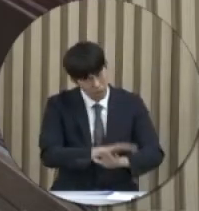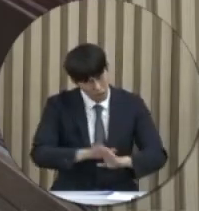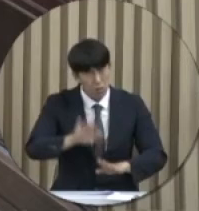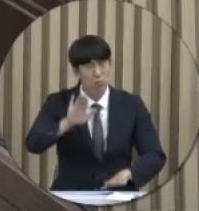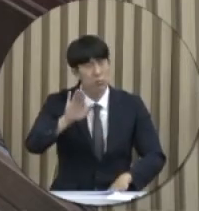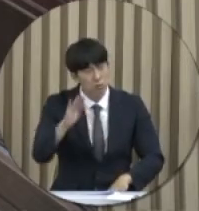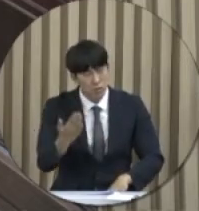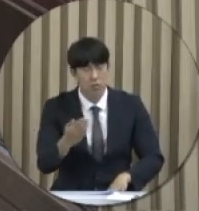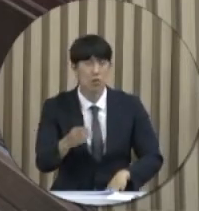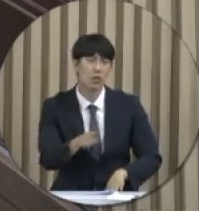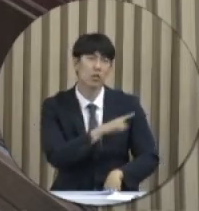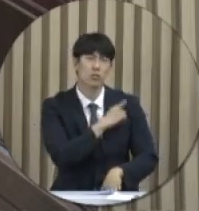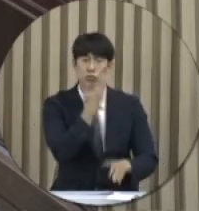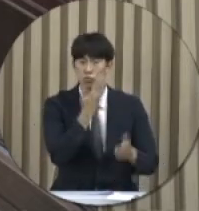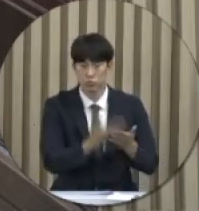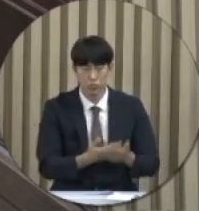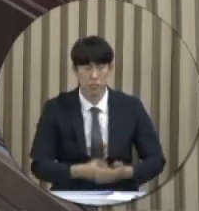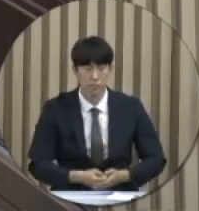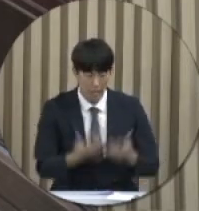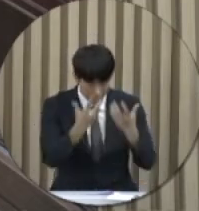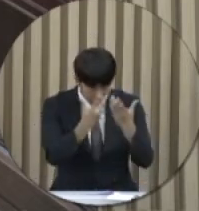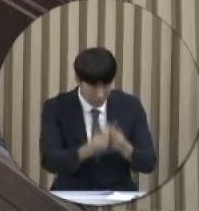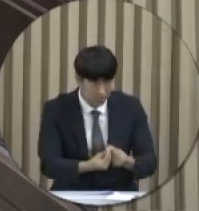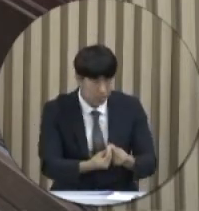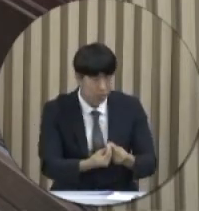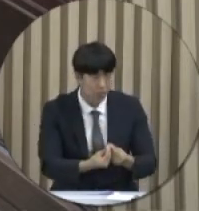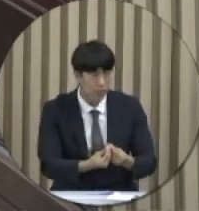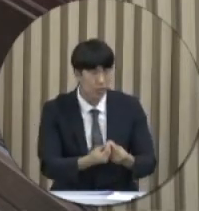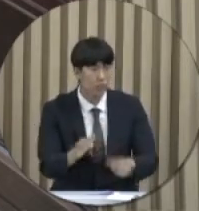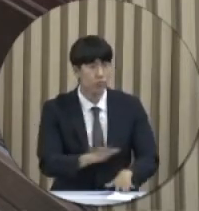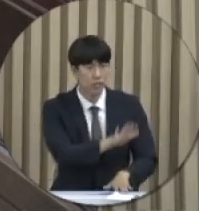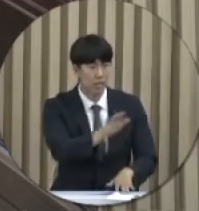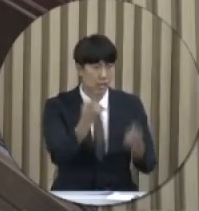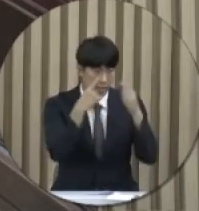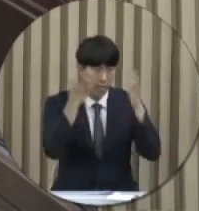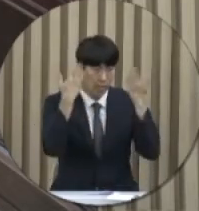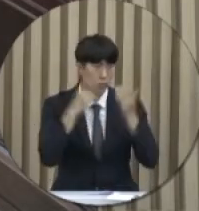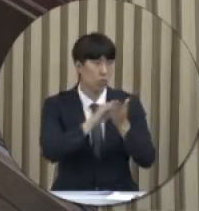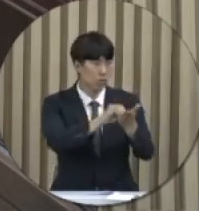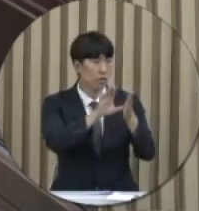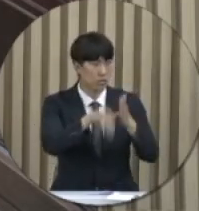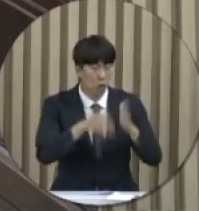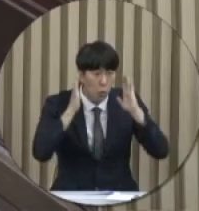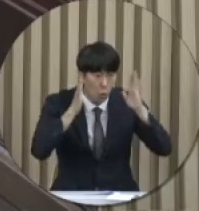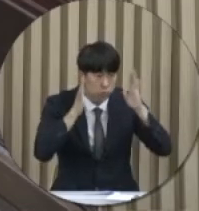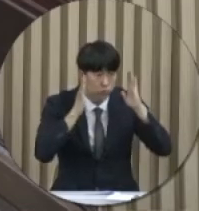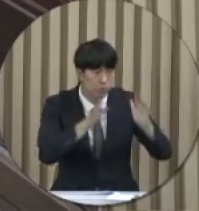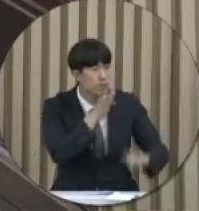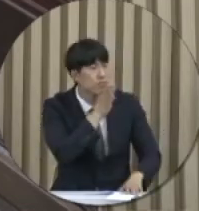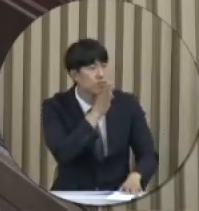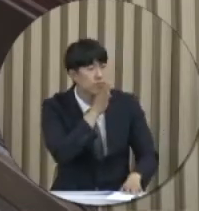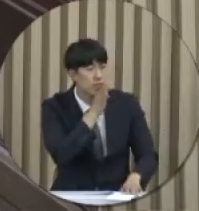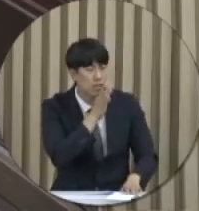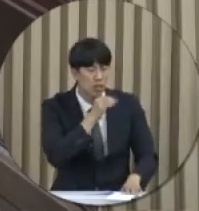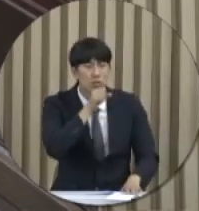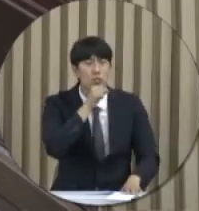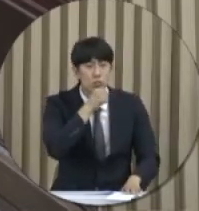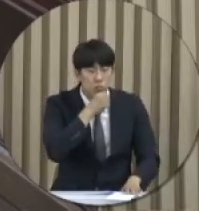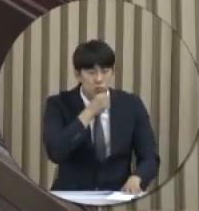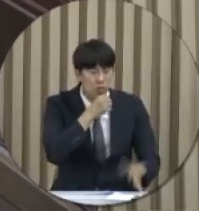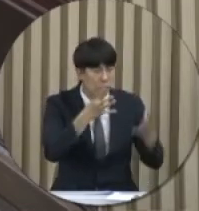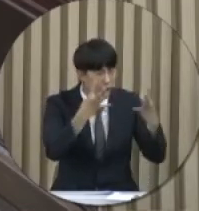저는 뭐 기본적인 생각입니다. 예를 들어서 우리가 대학을 갈때 공부를 하지 않습니까? 점수가 많은